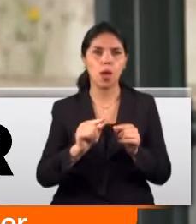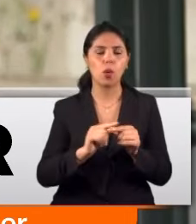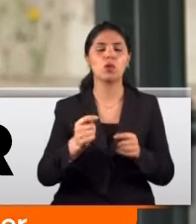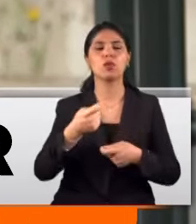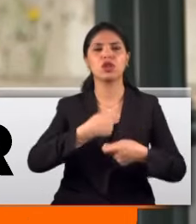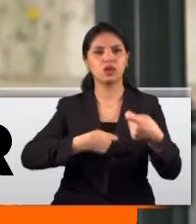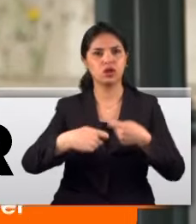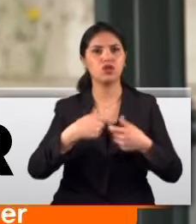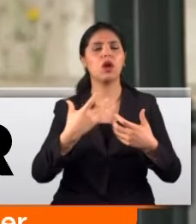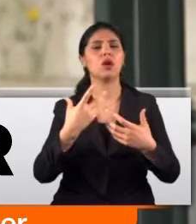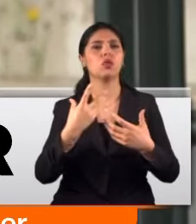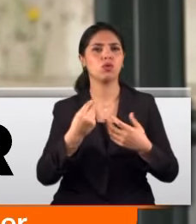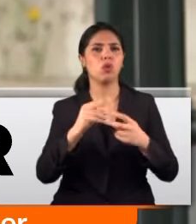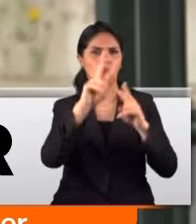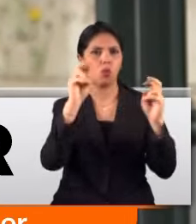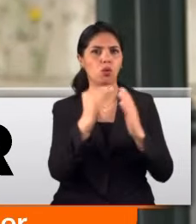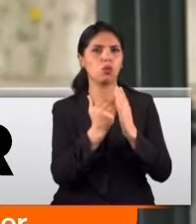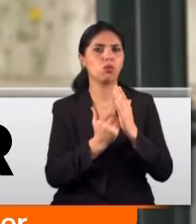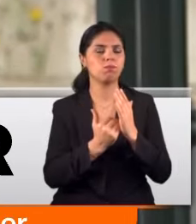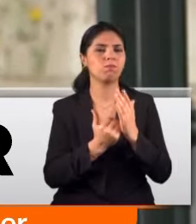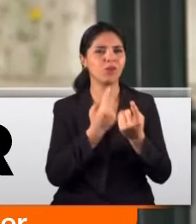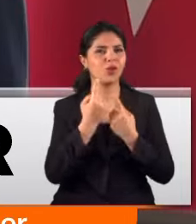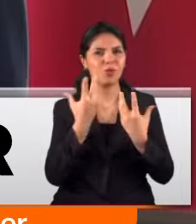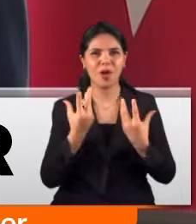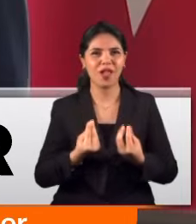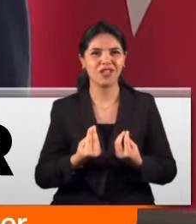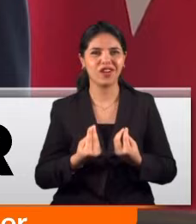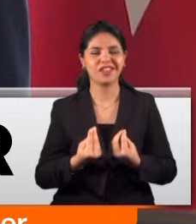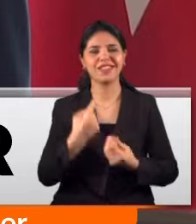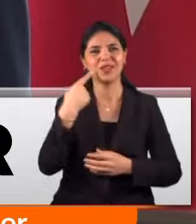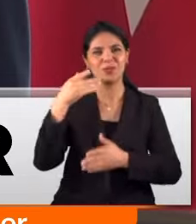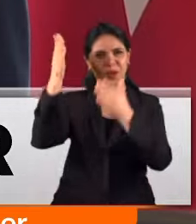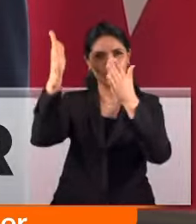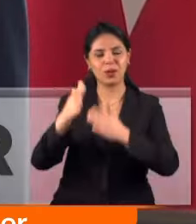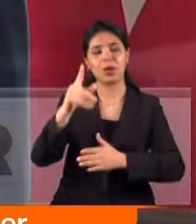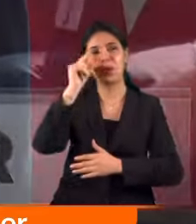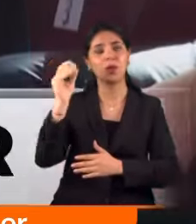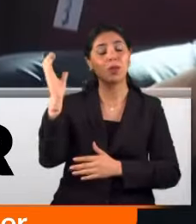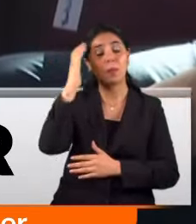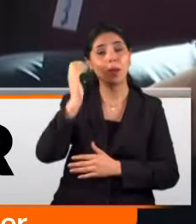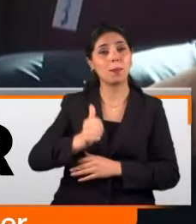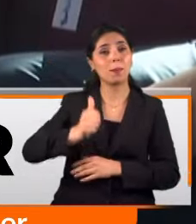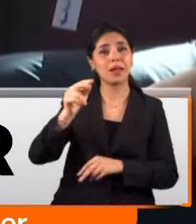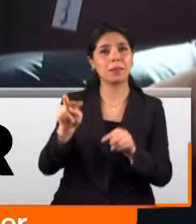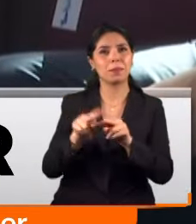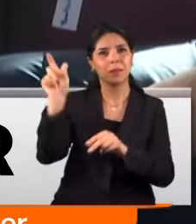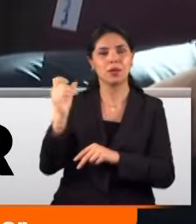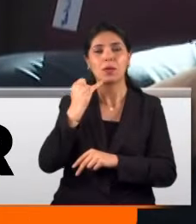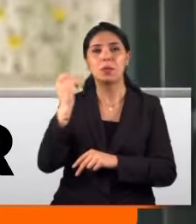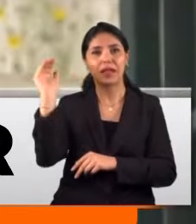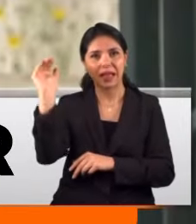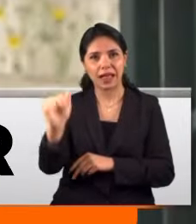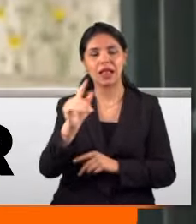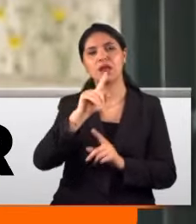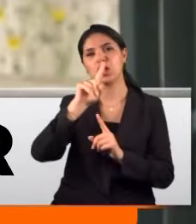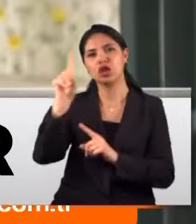ticari birçok konuları ele alacağız. Erdoğan'a Yunanistan Başbakanı Mitsotakis'in ziyareti de soruldu.